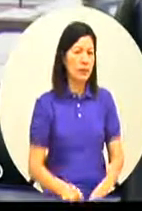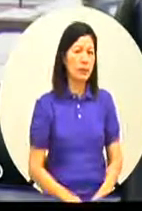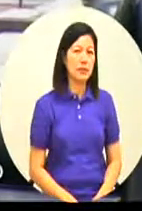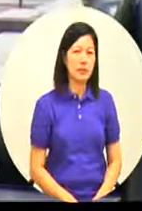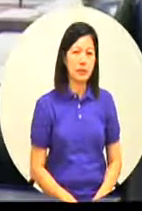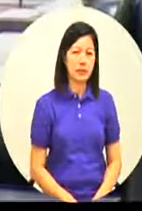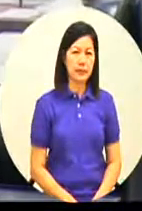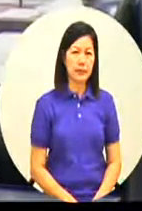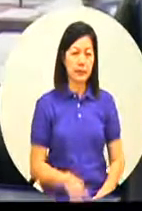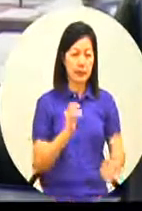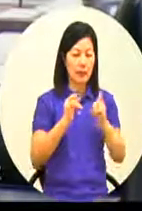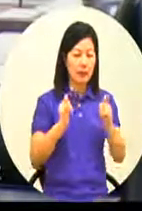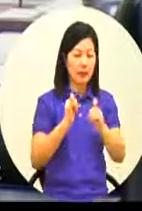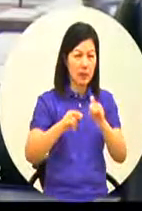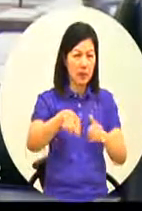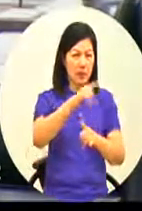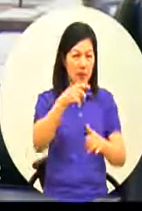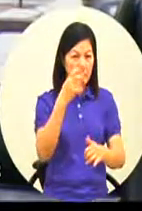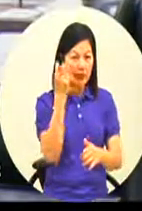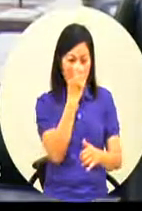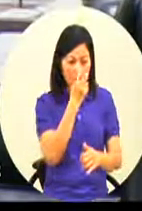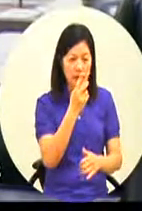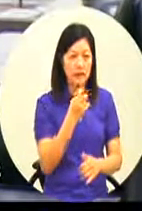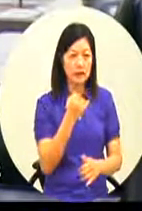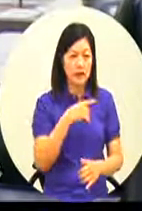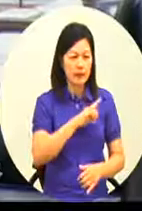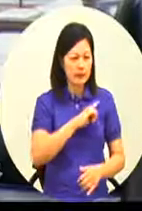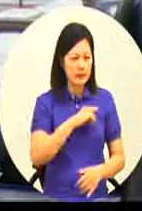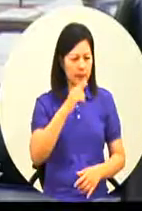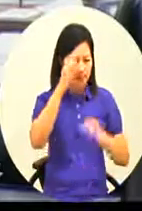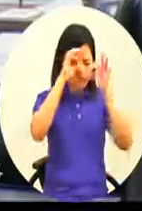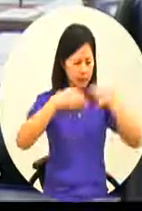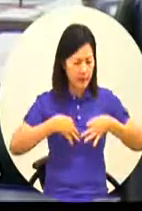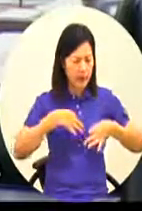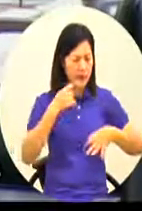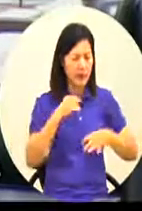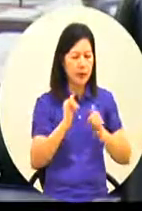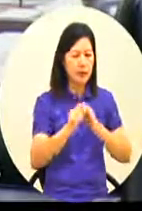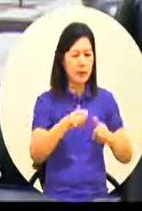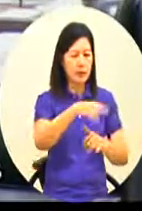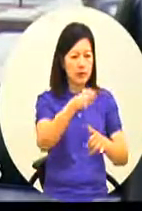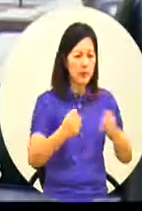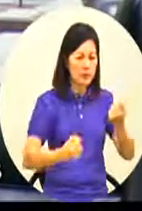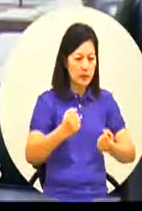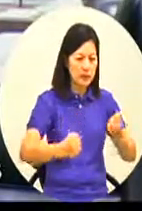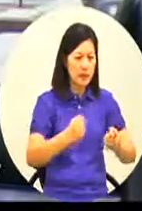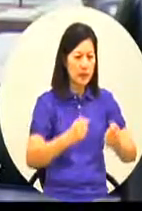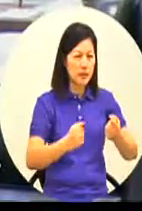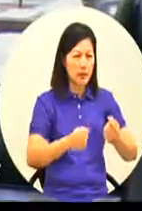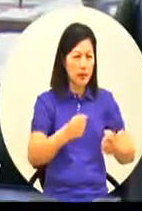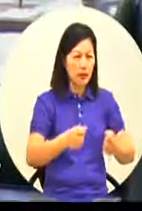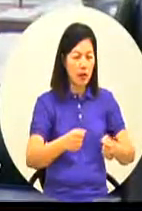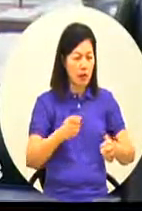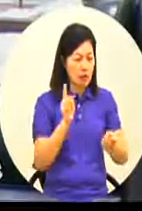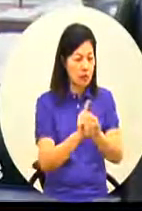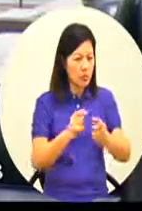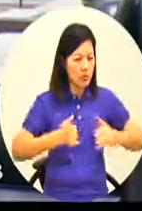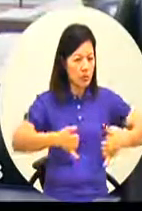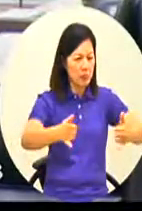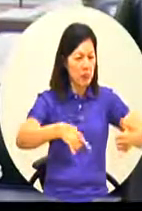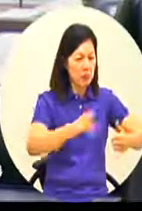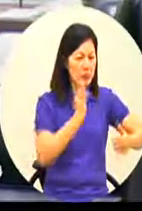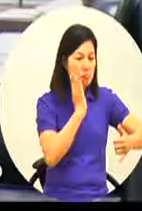让所有的市民朋友去做检验一下，你自己去思考一下，市民朋友想看看，你在路上开车的时候对路面的感受是怎么